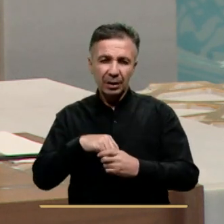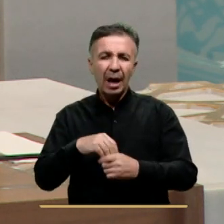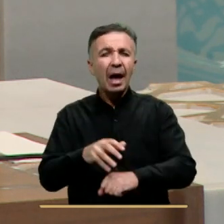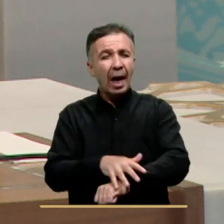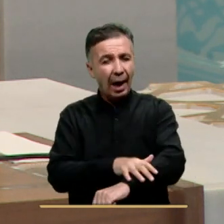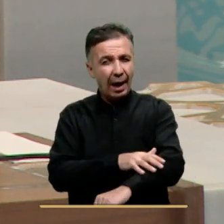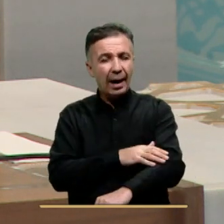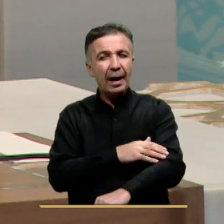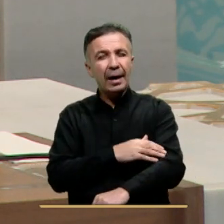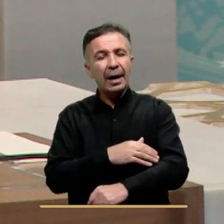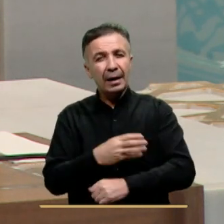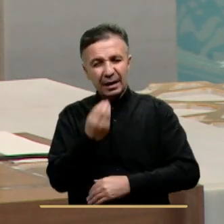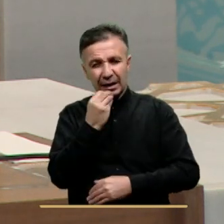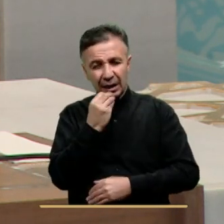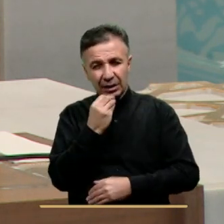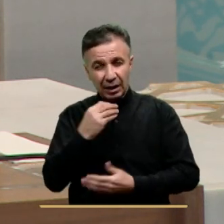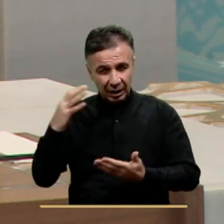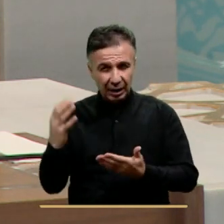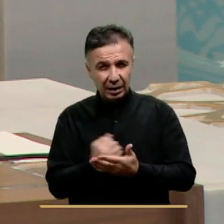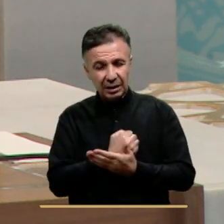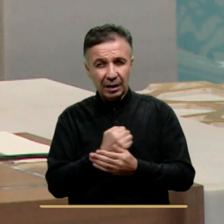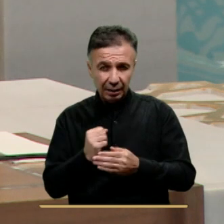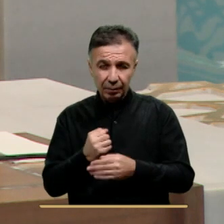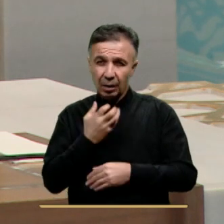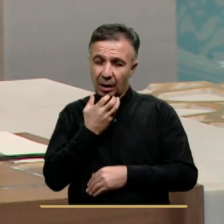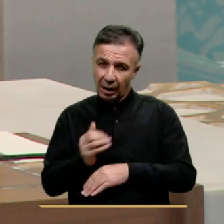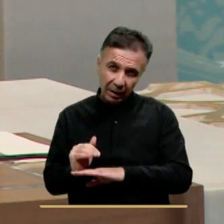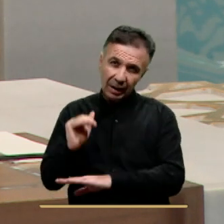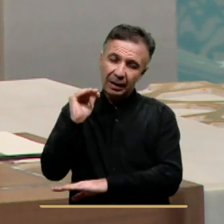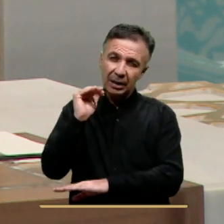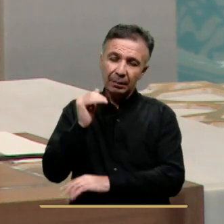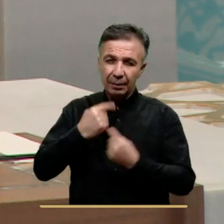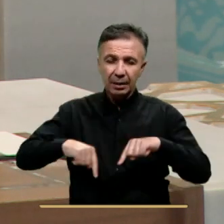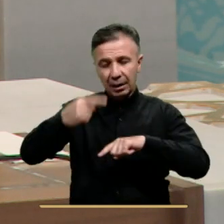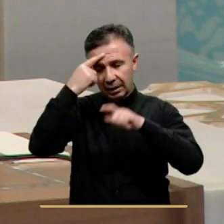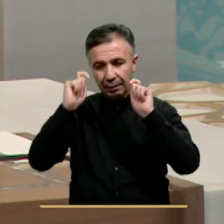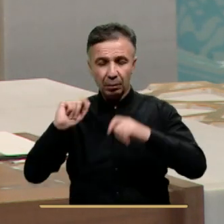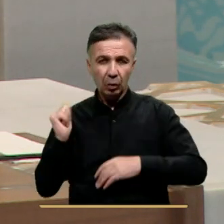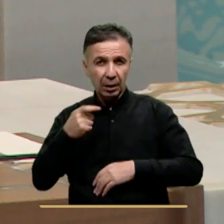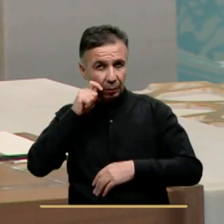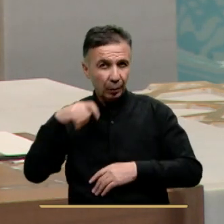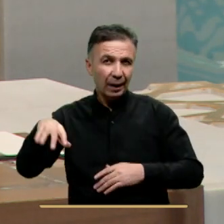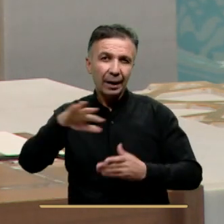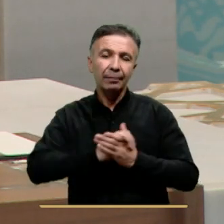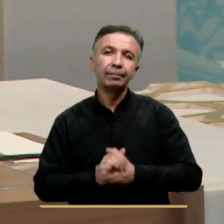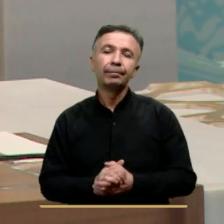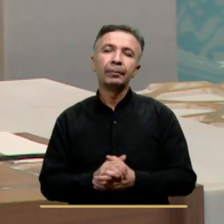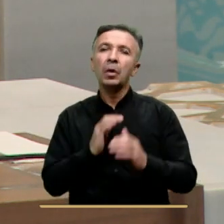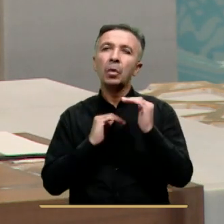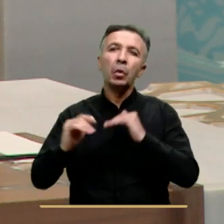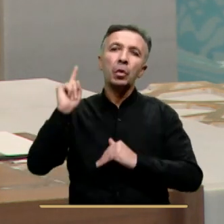rızıkla ömür yaşamayı bizlere ihsan eyle Muhterem Müminler